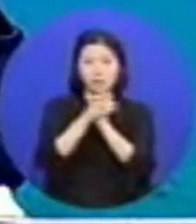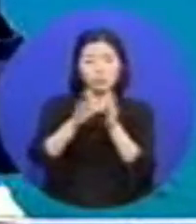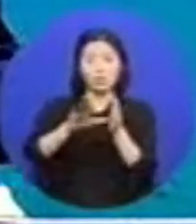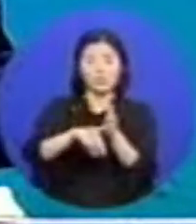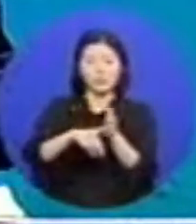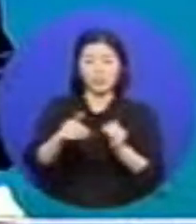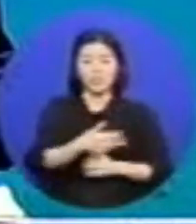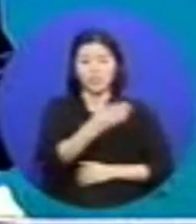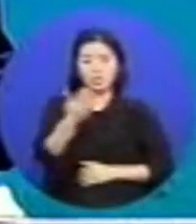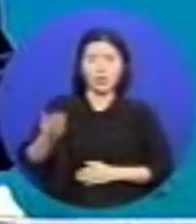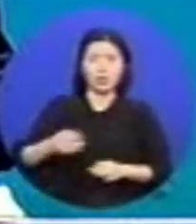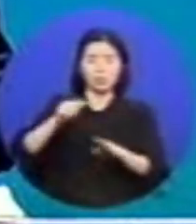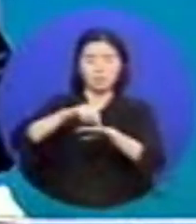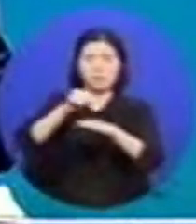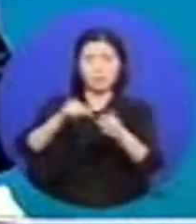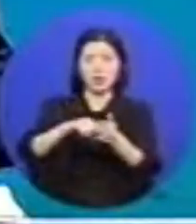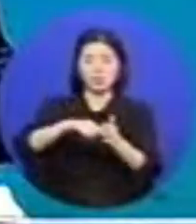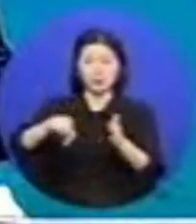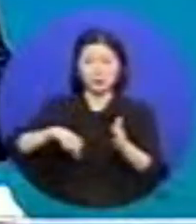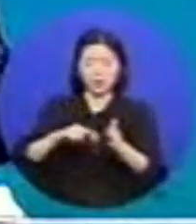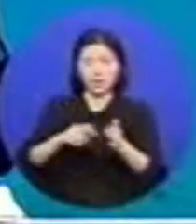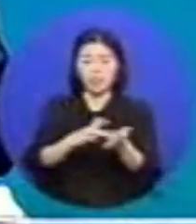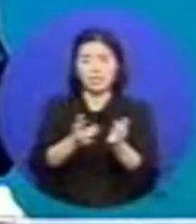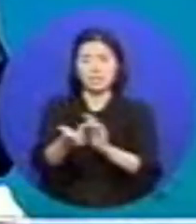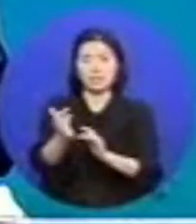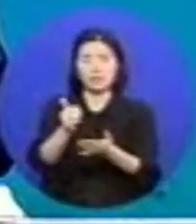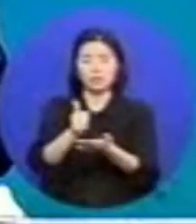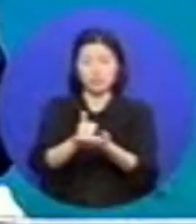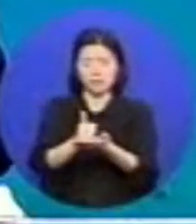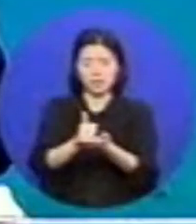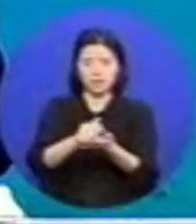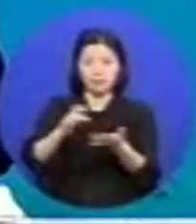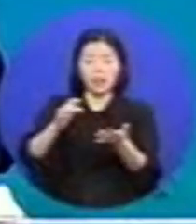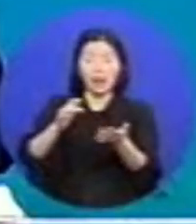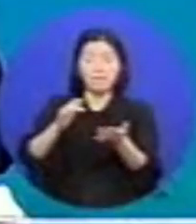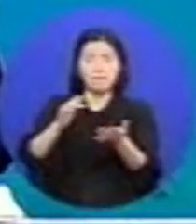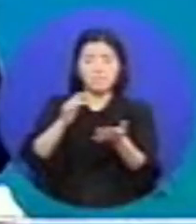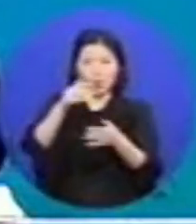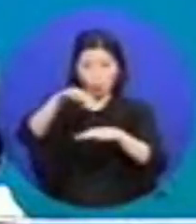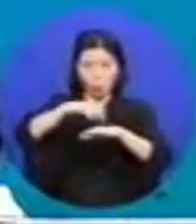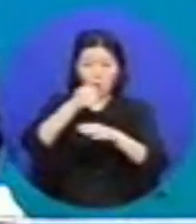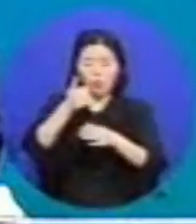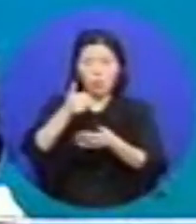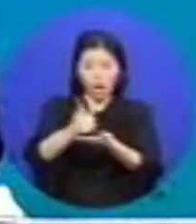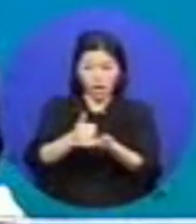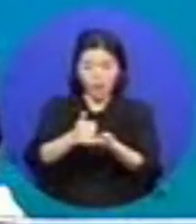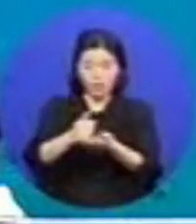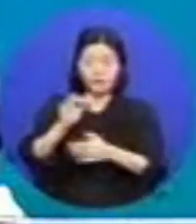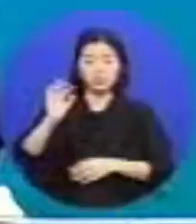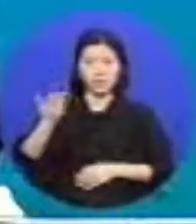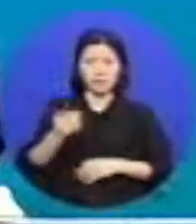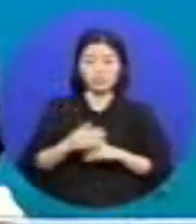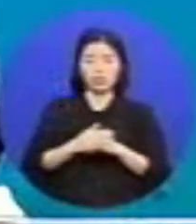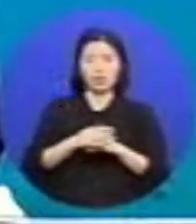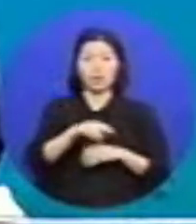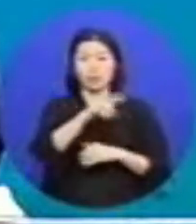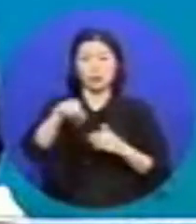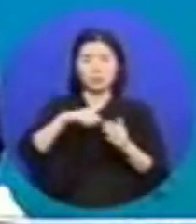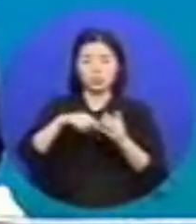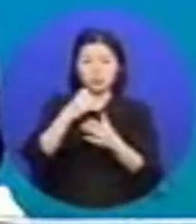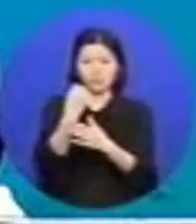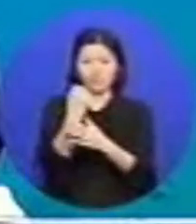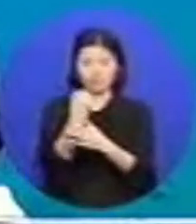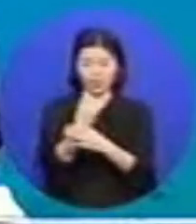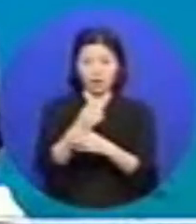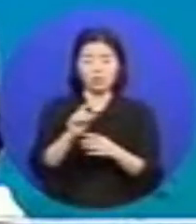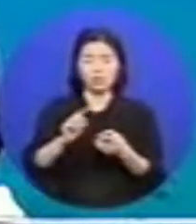여러분의 마음 안에 예수님이 정말 왕 되셔서 여러분의 속에 있는 그 어떤 응어리도